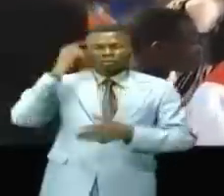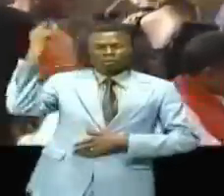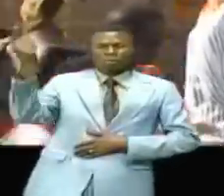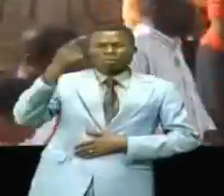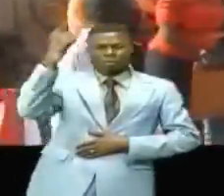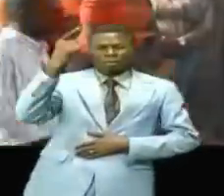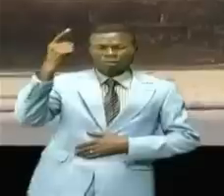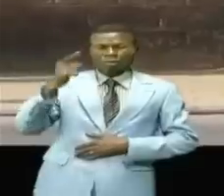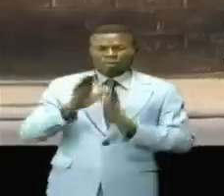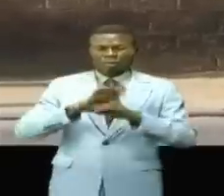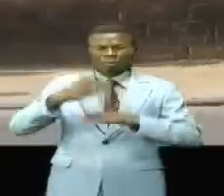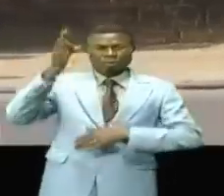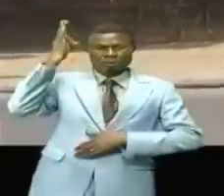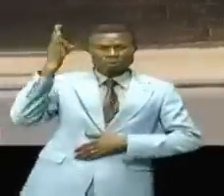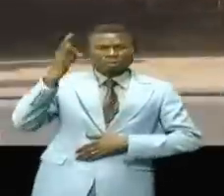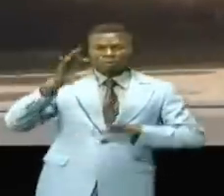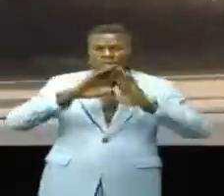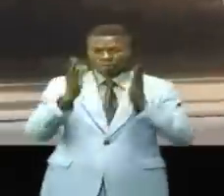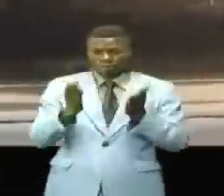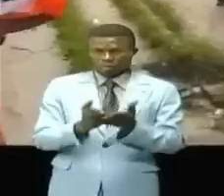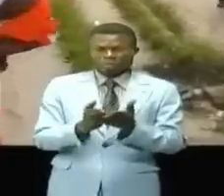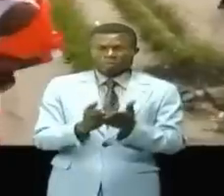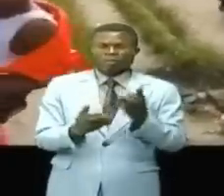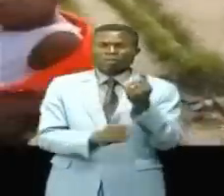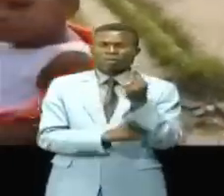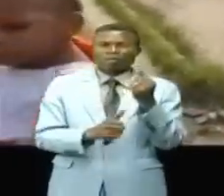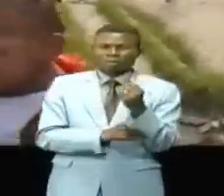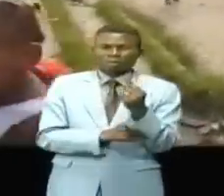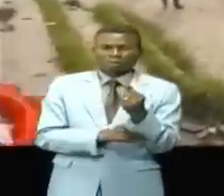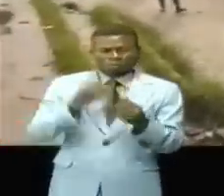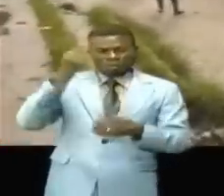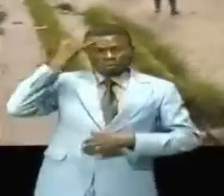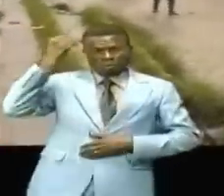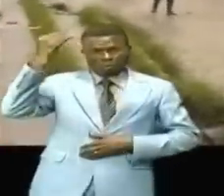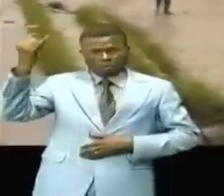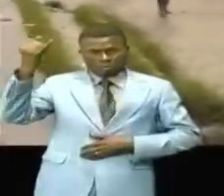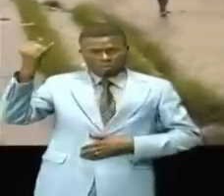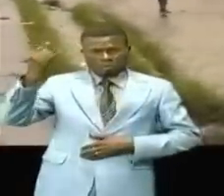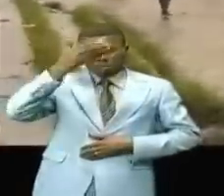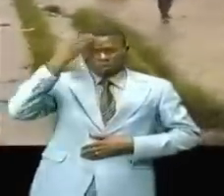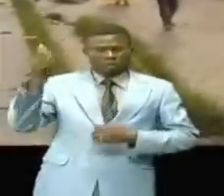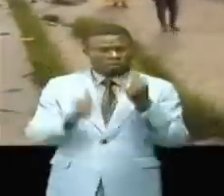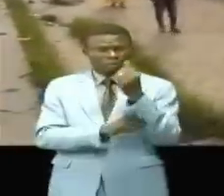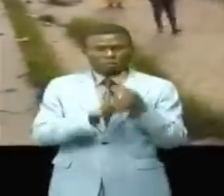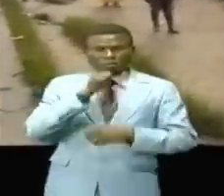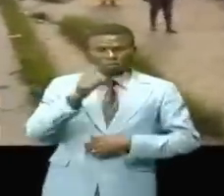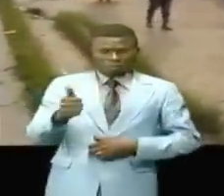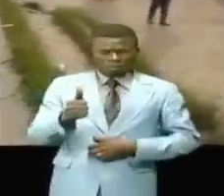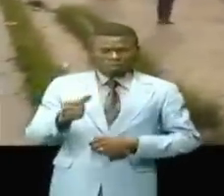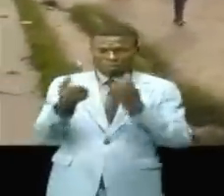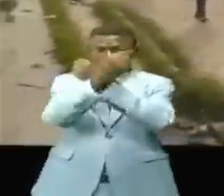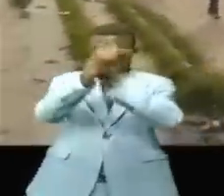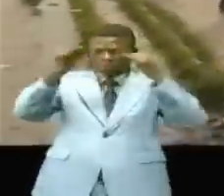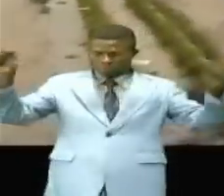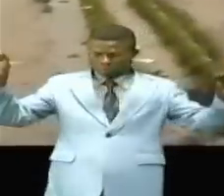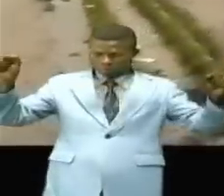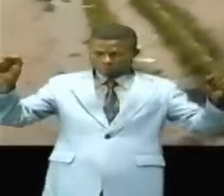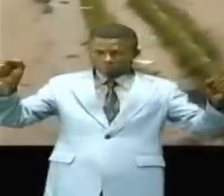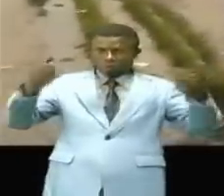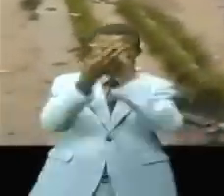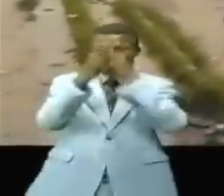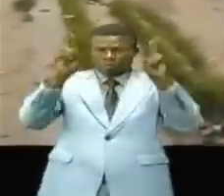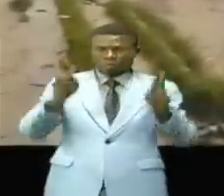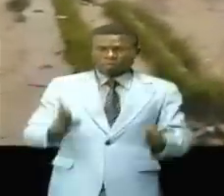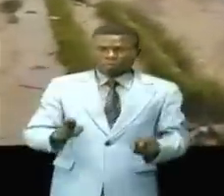après l'homélie avec une solennité exceptionnelle dans un souci de n'oublier personne, car le salut opéré par le sang rédempteur